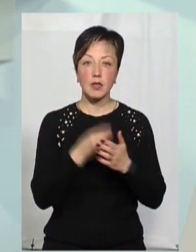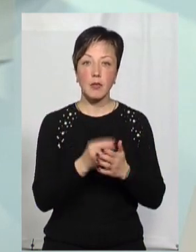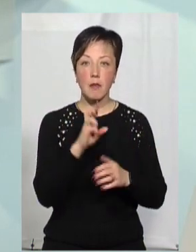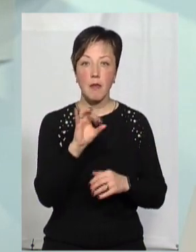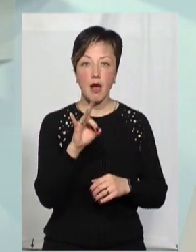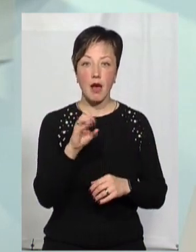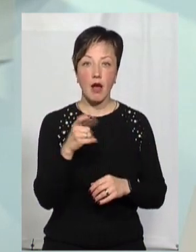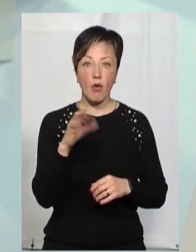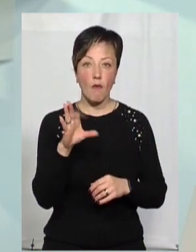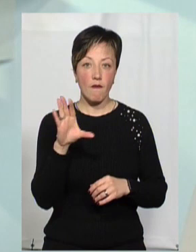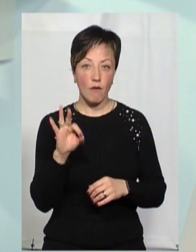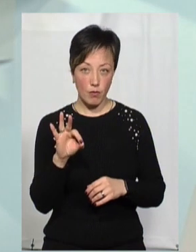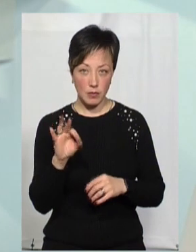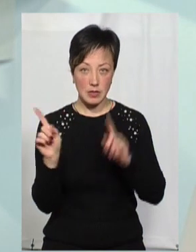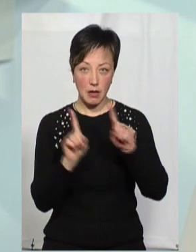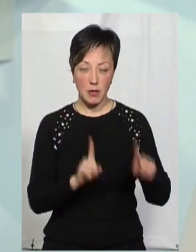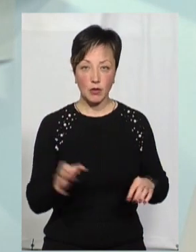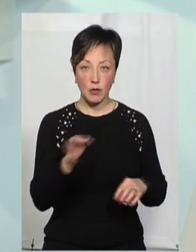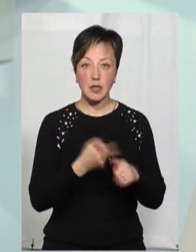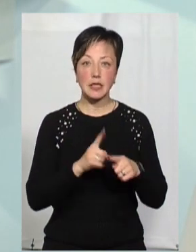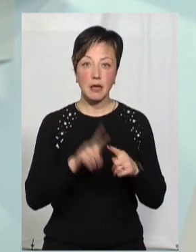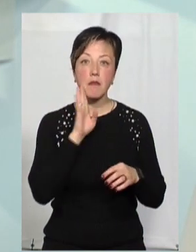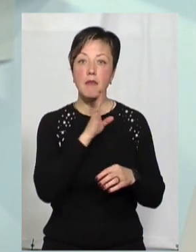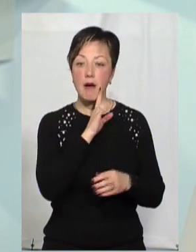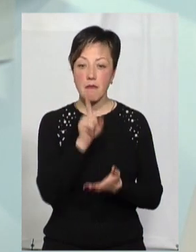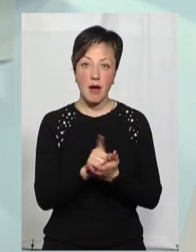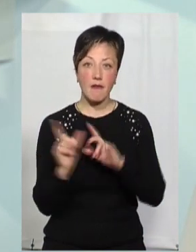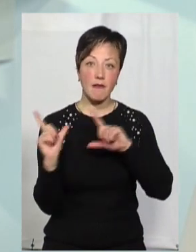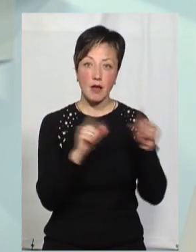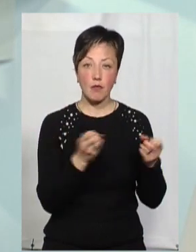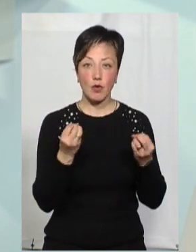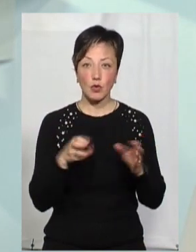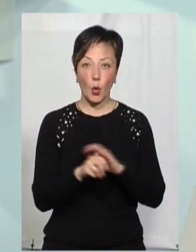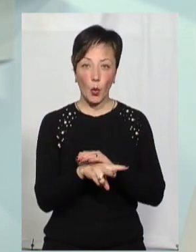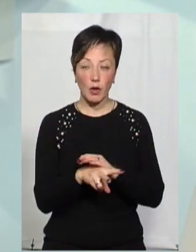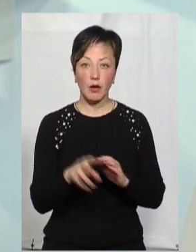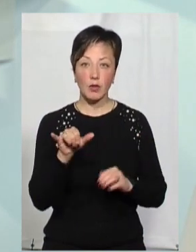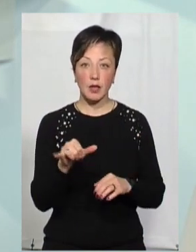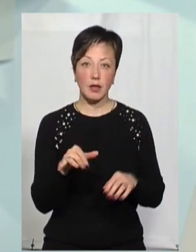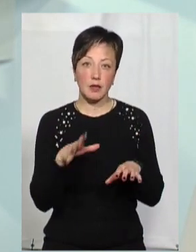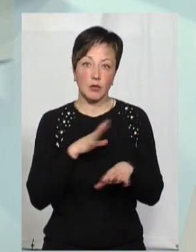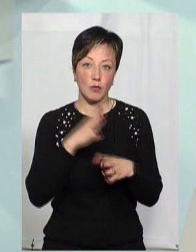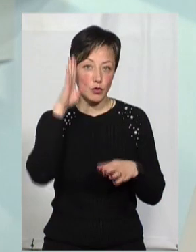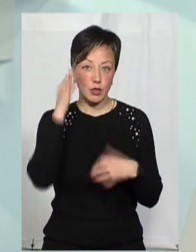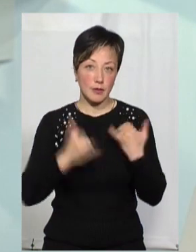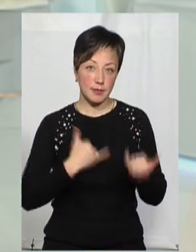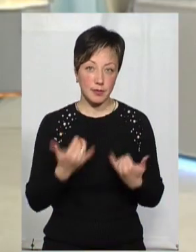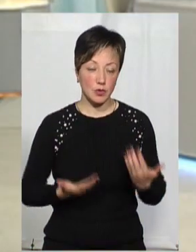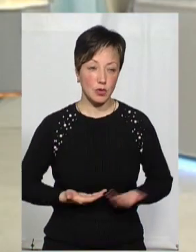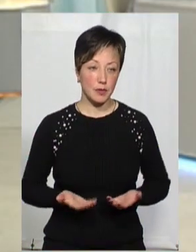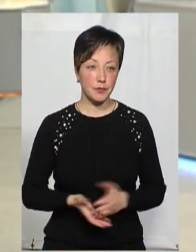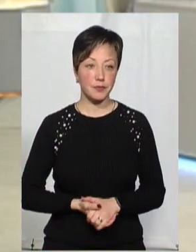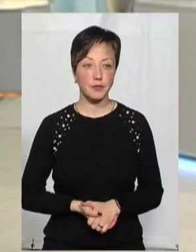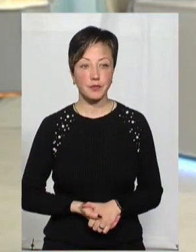Берегово. Ця мама з цими дітьми також мала би виїхати. Вона просто втекла, оскільки в неї тут був якийсь мужчина, з яким вона жила.